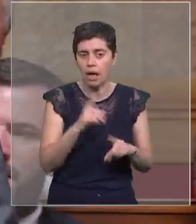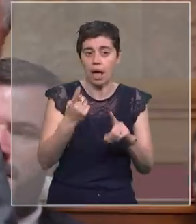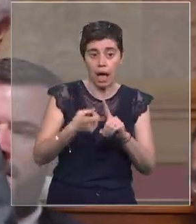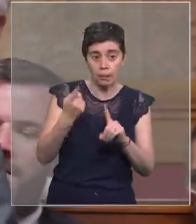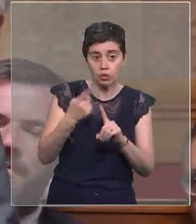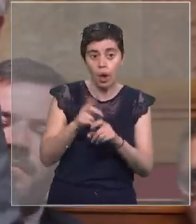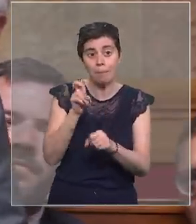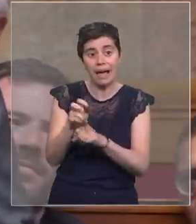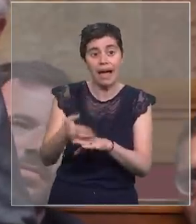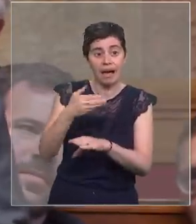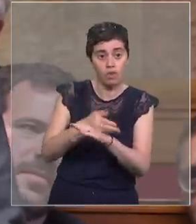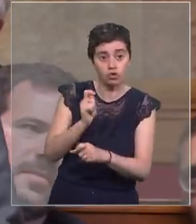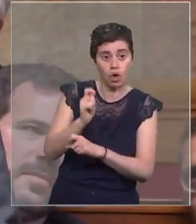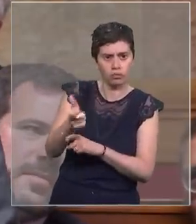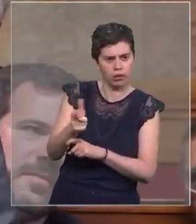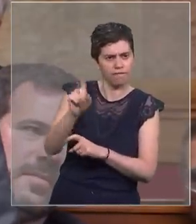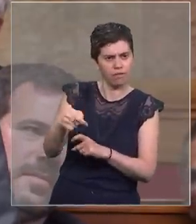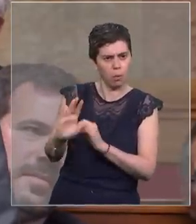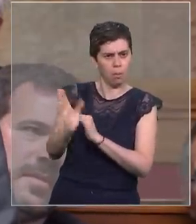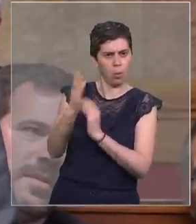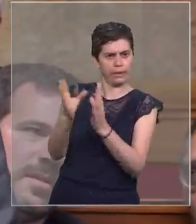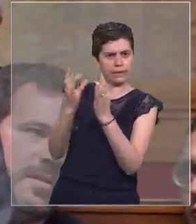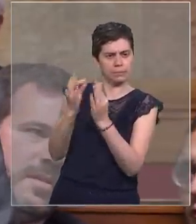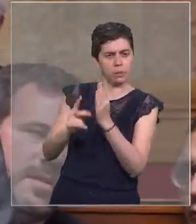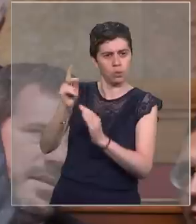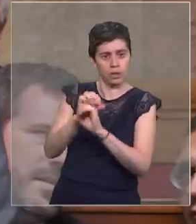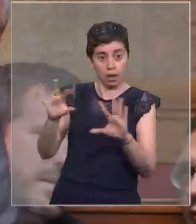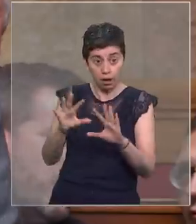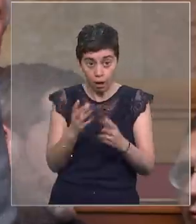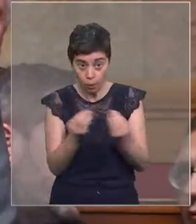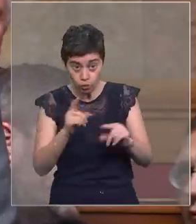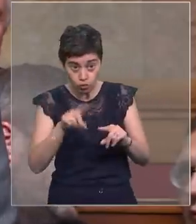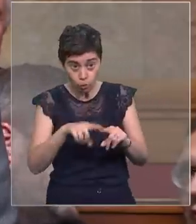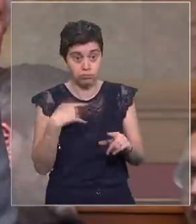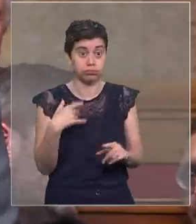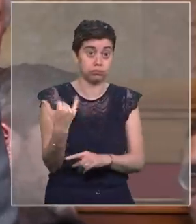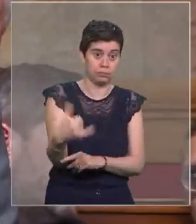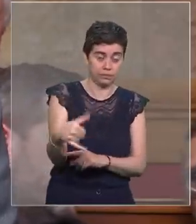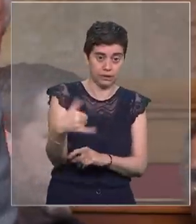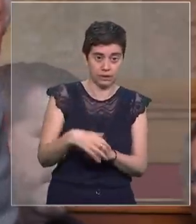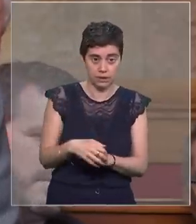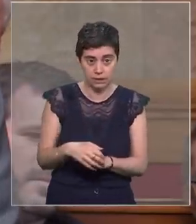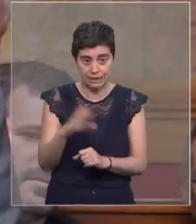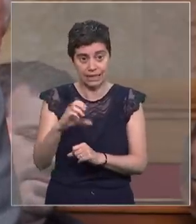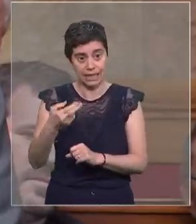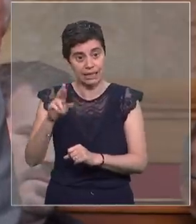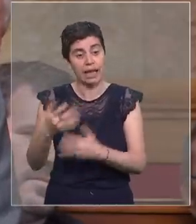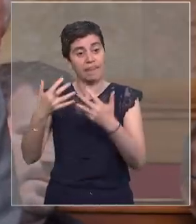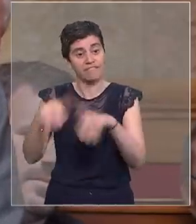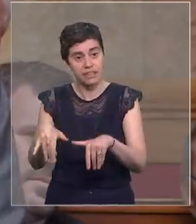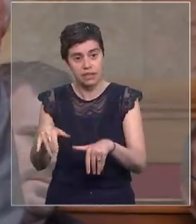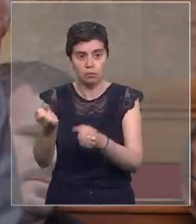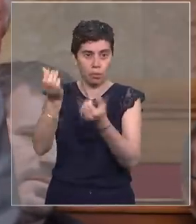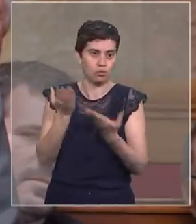avance remboursable. Bref, il reste encore beaucoup de choses à faire. Monsieur le ministre, encore une fois, vos décisions après le CNR ne sont pas à la hauteur des